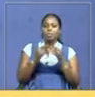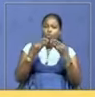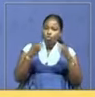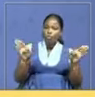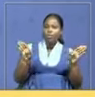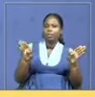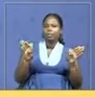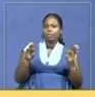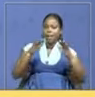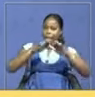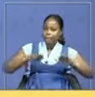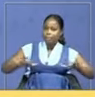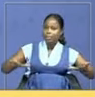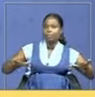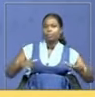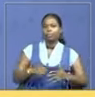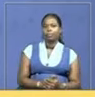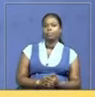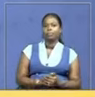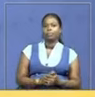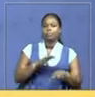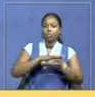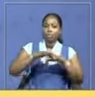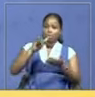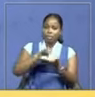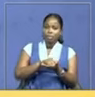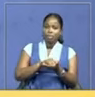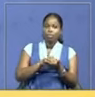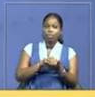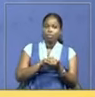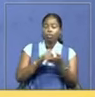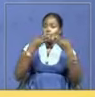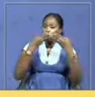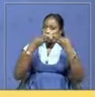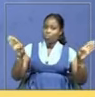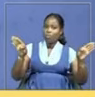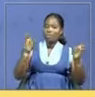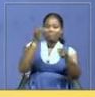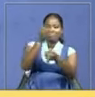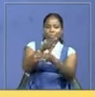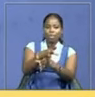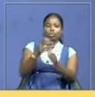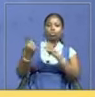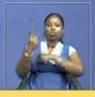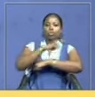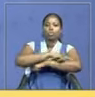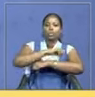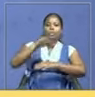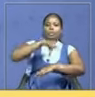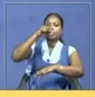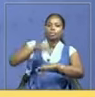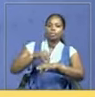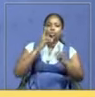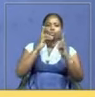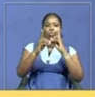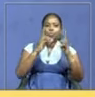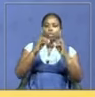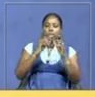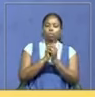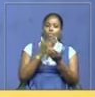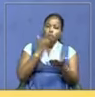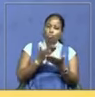et apaisée sur ce je déclare ouverte la Journée nationale du dialogue et souhaite plein succès à